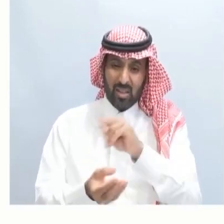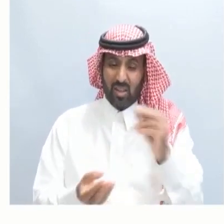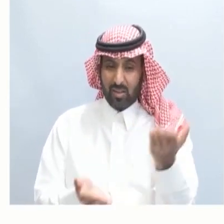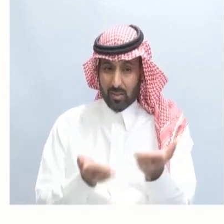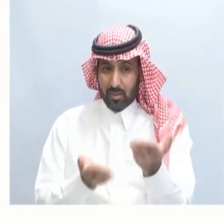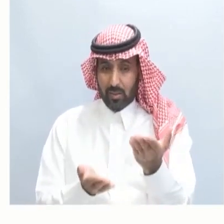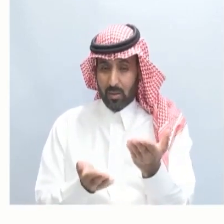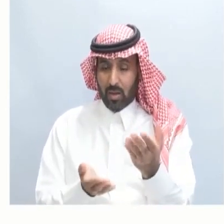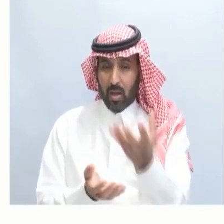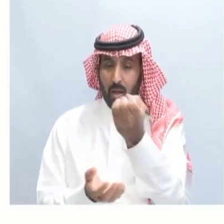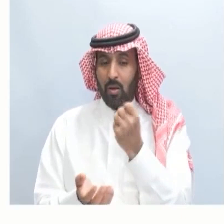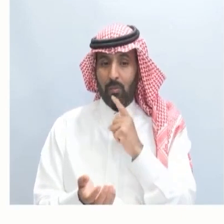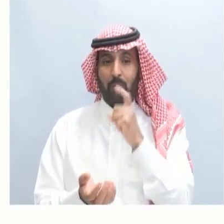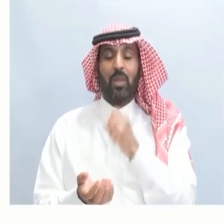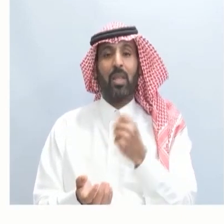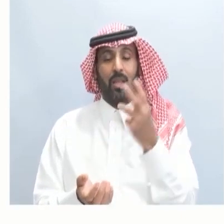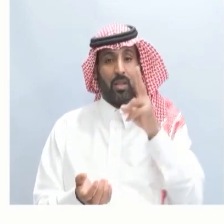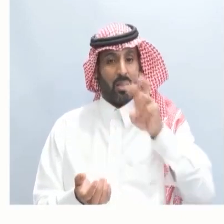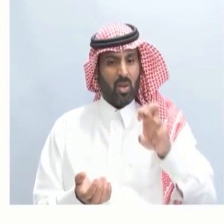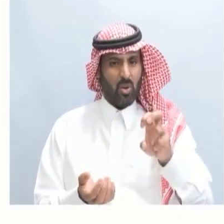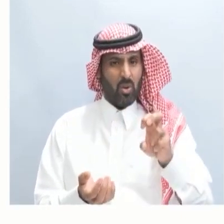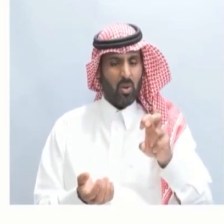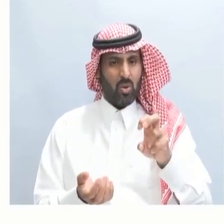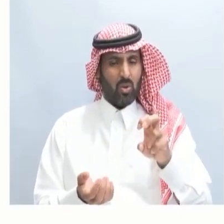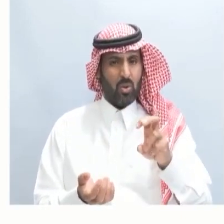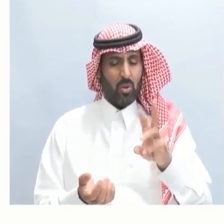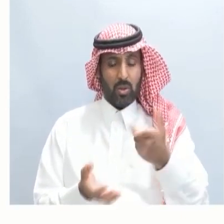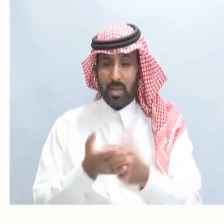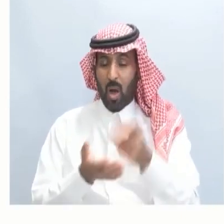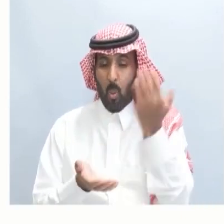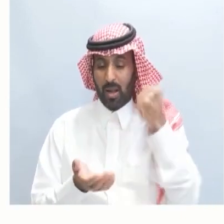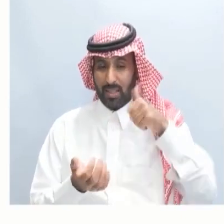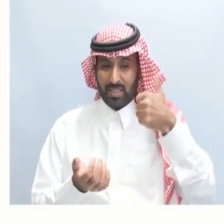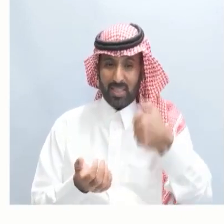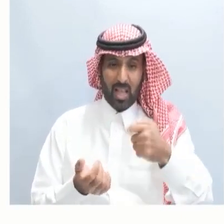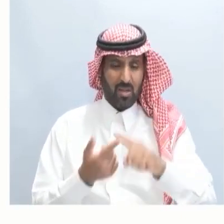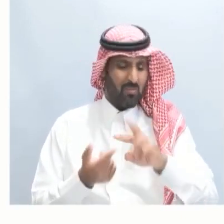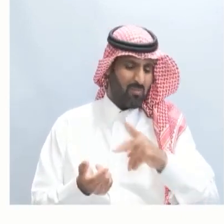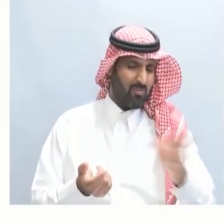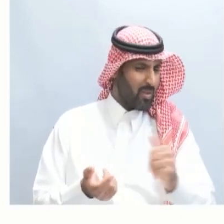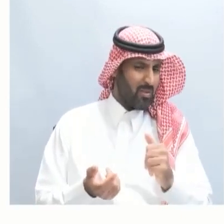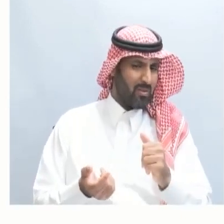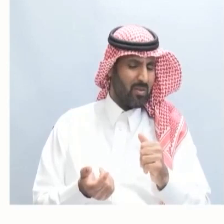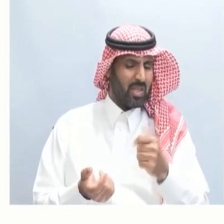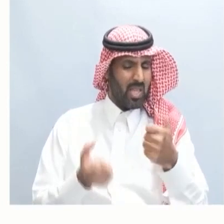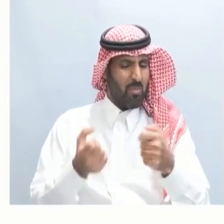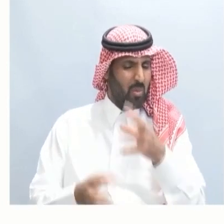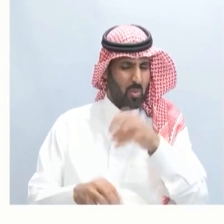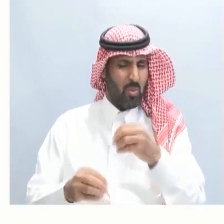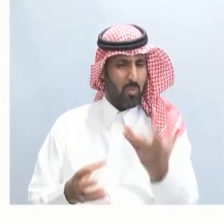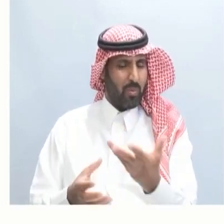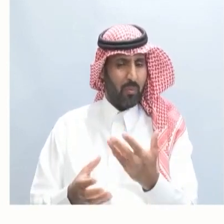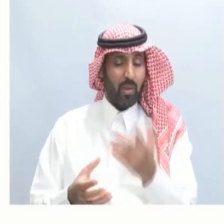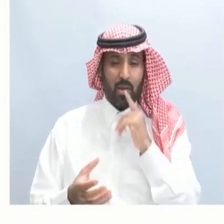هي الكتل انا هنا اخذتها 120 وقبل قليل في التجربه اخذت لك الكتل 60 لا لا يفرق موضوع كم كتله تاخذ